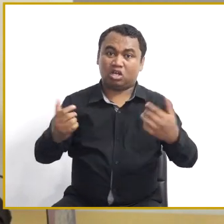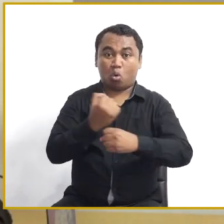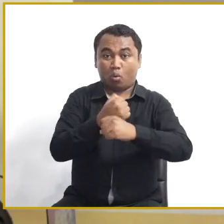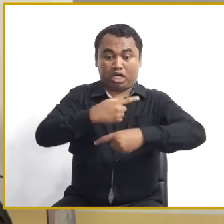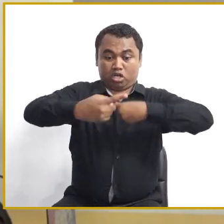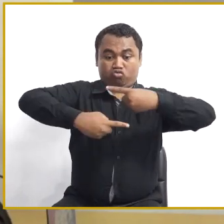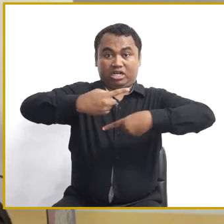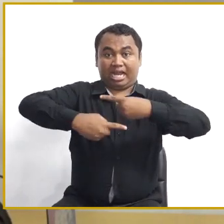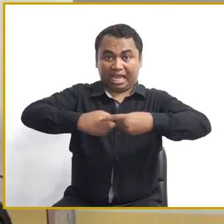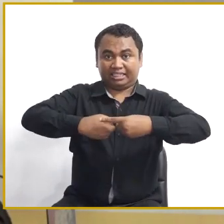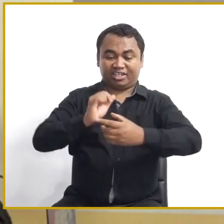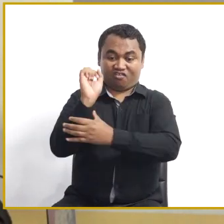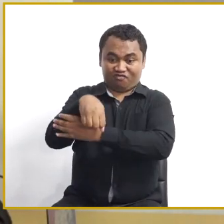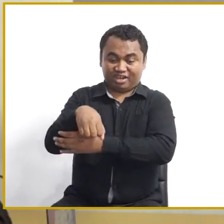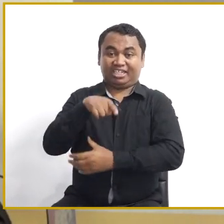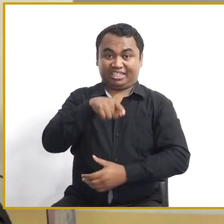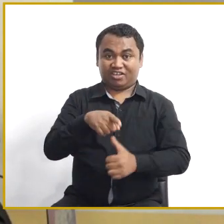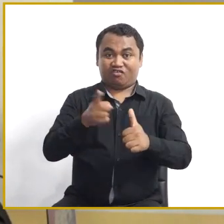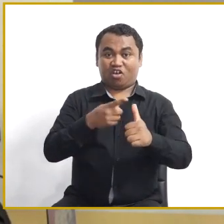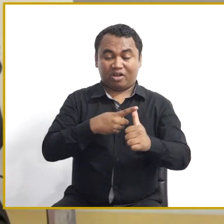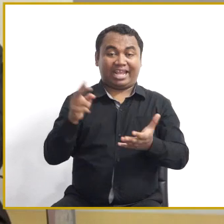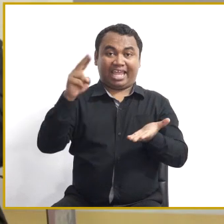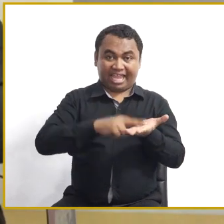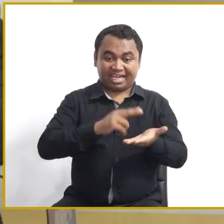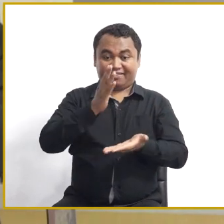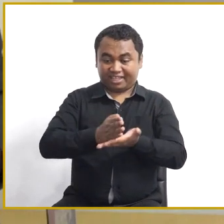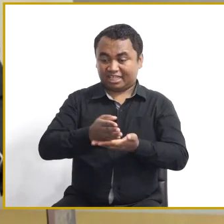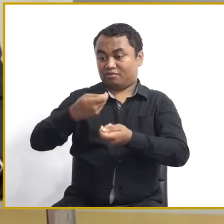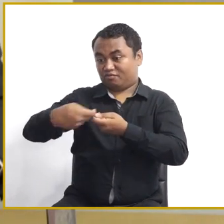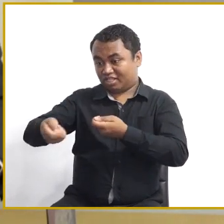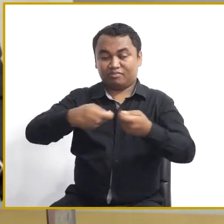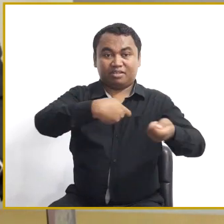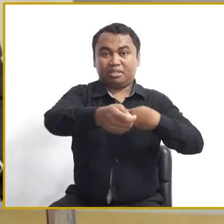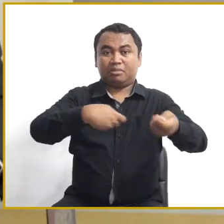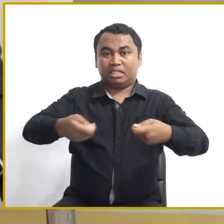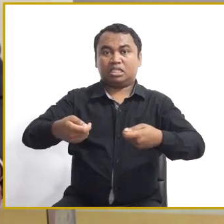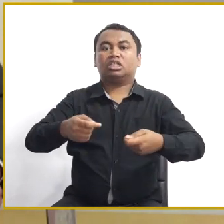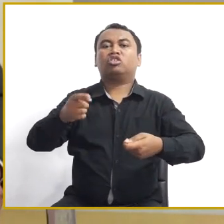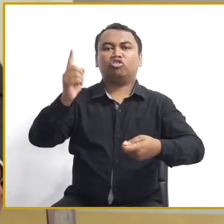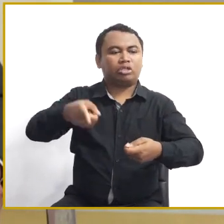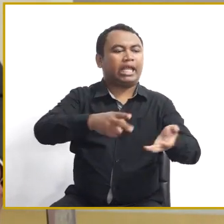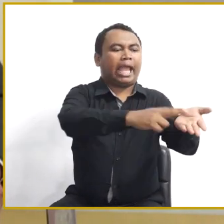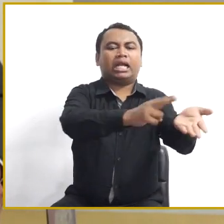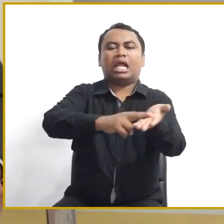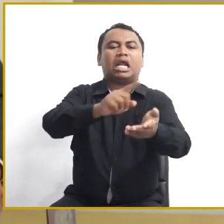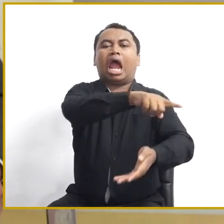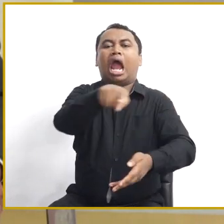la source, sayan manduyet, si saksi lo libre. Angkran dia cuta,